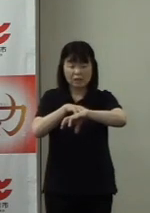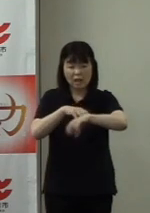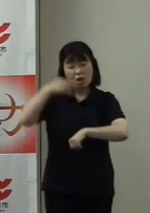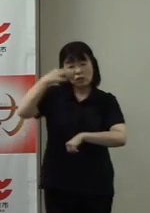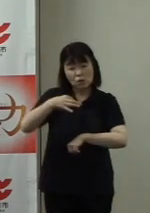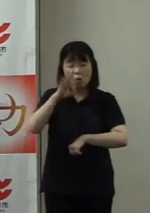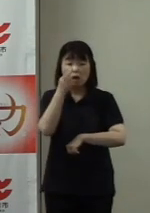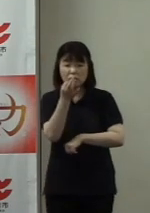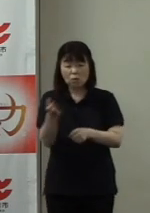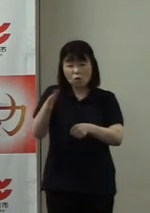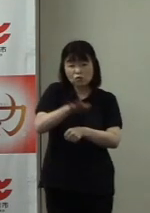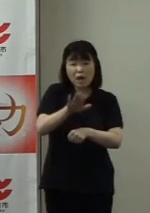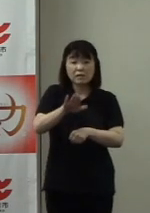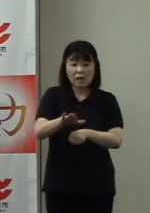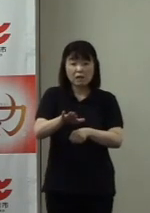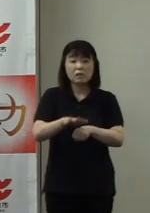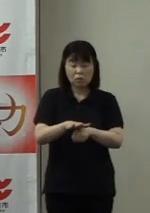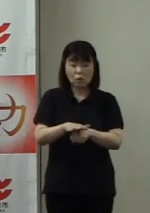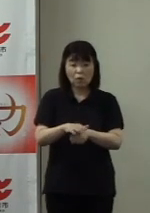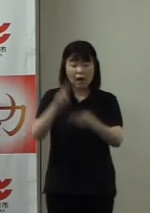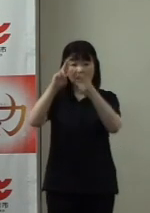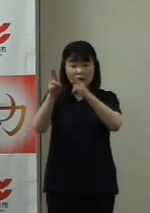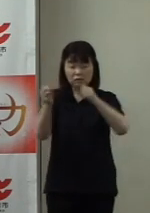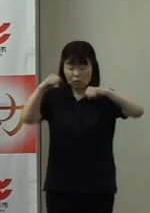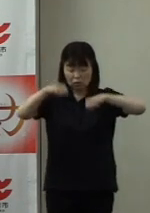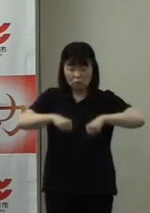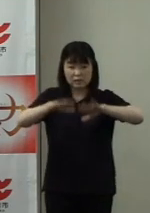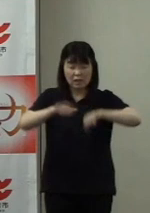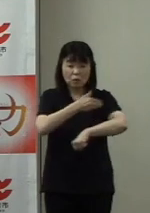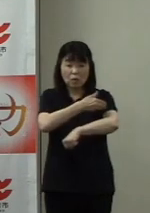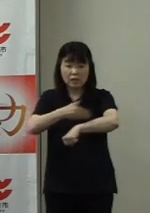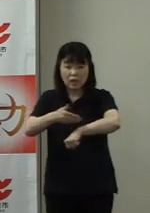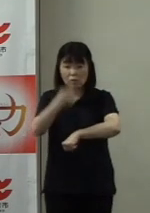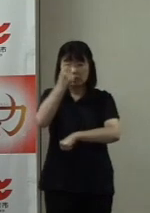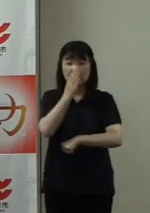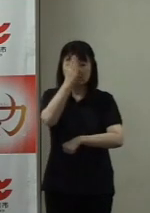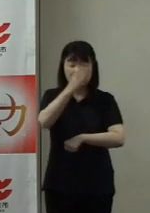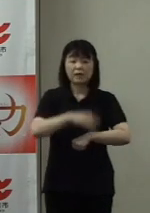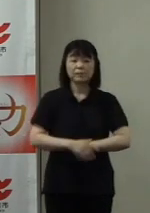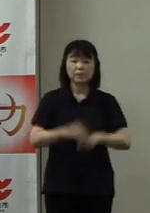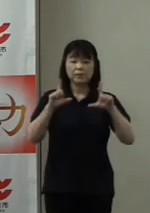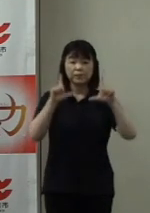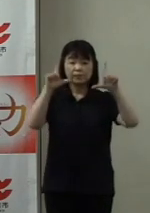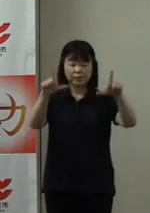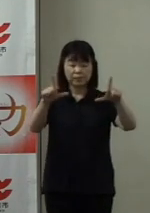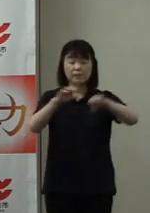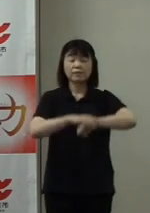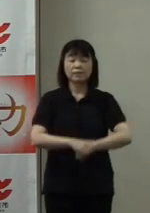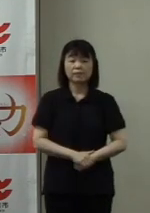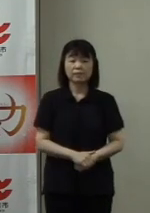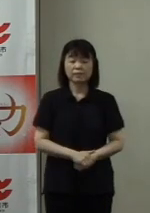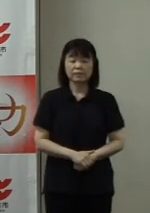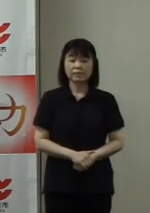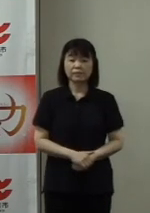費などということは、どなたか合意に至ったのかとか、その経緯を教えてください。 はい、これまでいろいろと